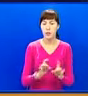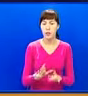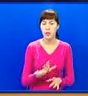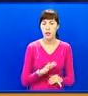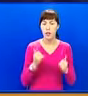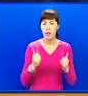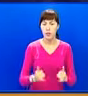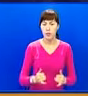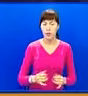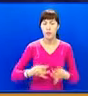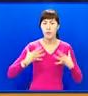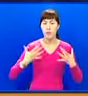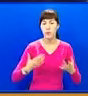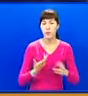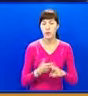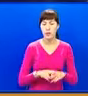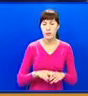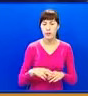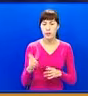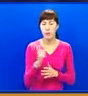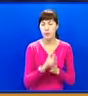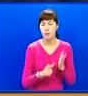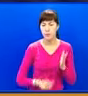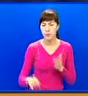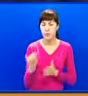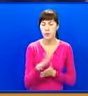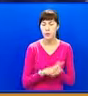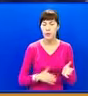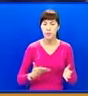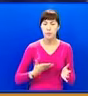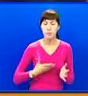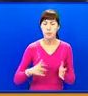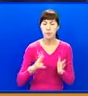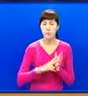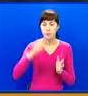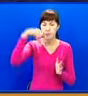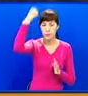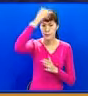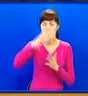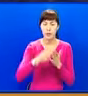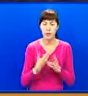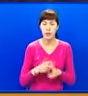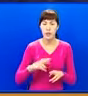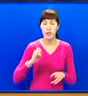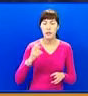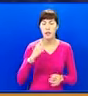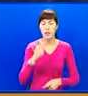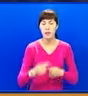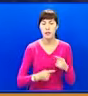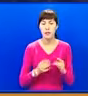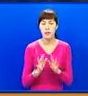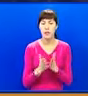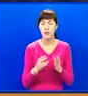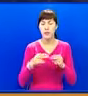бүгінгі гауһар тойымыз соған сонымен астасып жатқан сияқты. Өйткені мен өзім 8 жылдан бері ұлттық этнографиялық дәстүр журналын шығарып